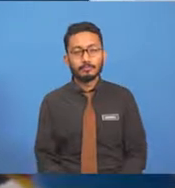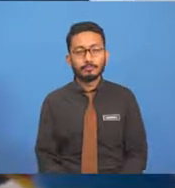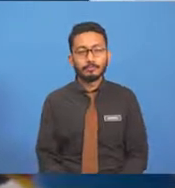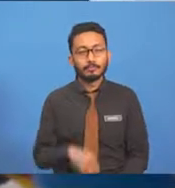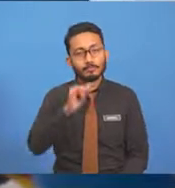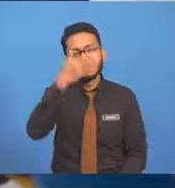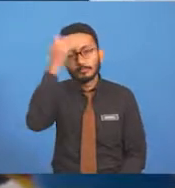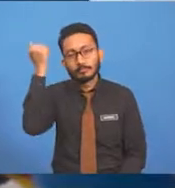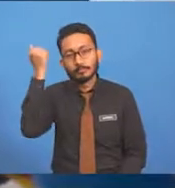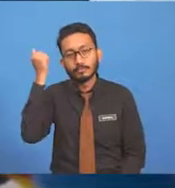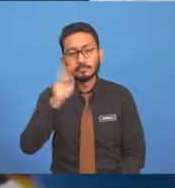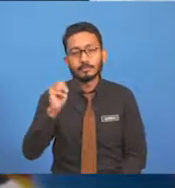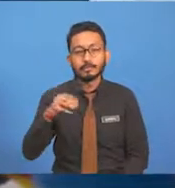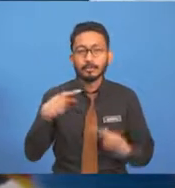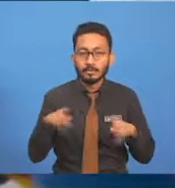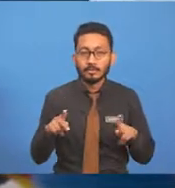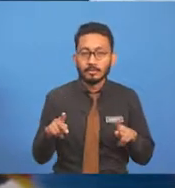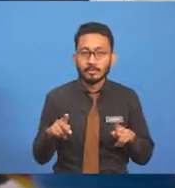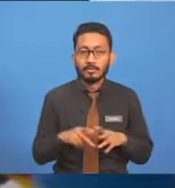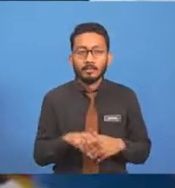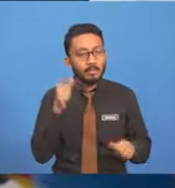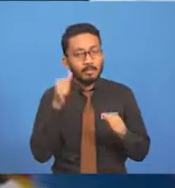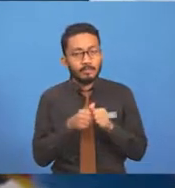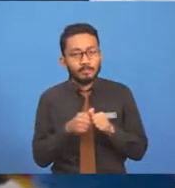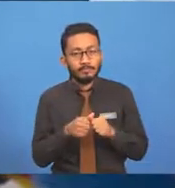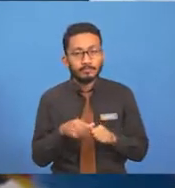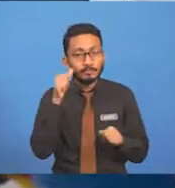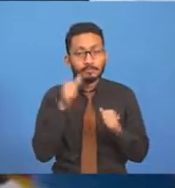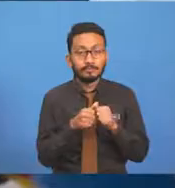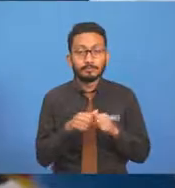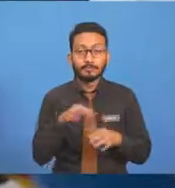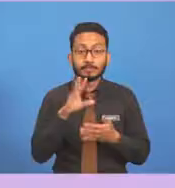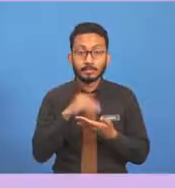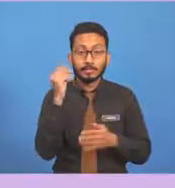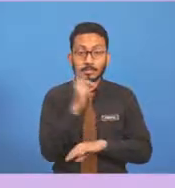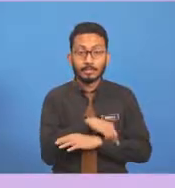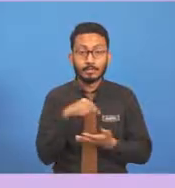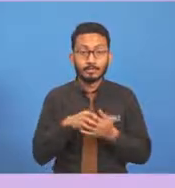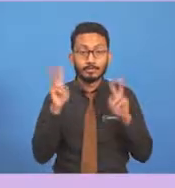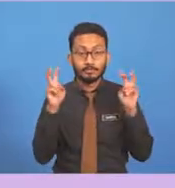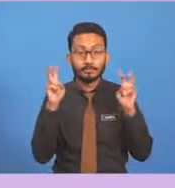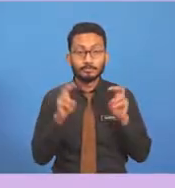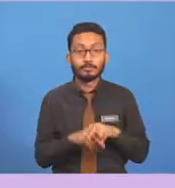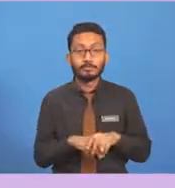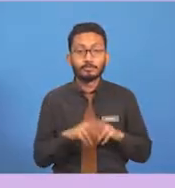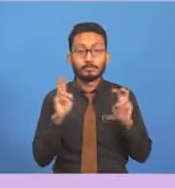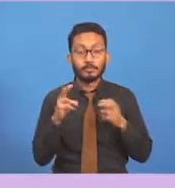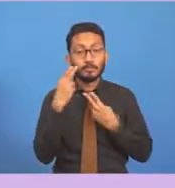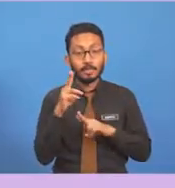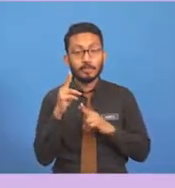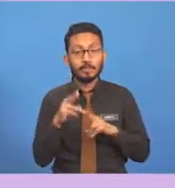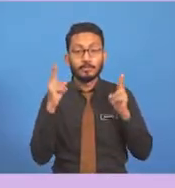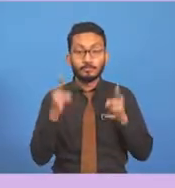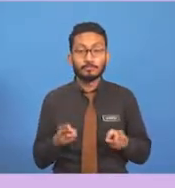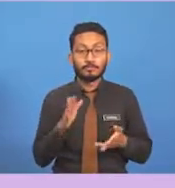murid-murid perlu ingat tajuk pembelajaran kita pada hari ini. Tajuknya adalah Hormati Warga Sekolah